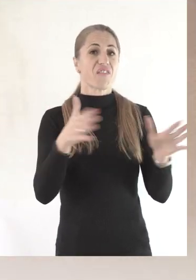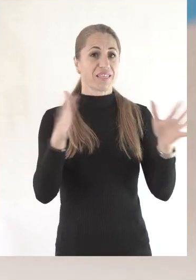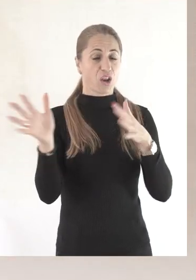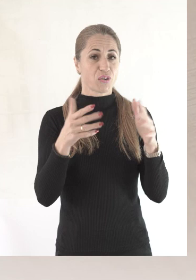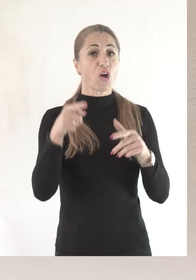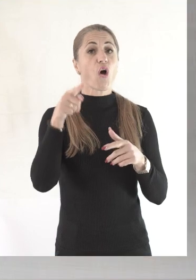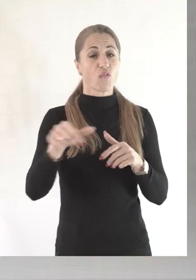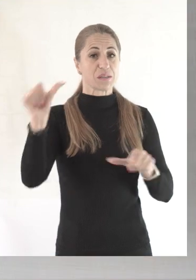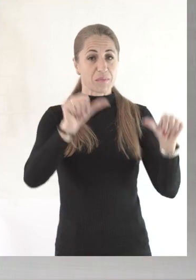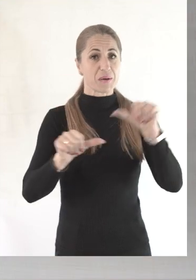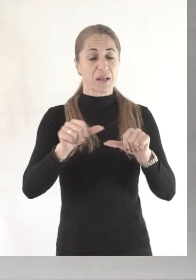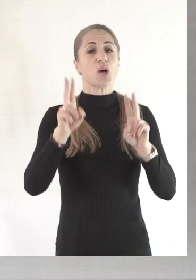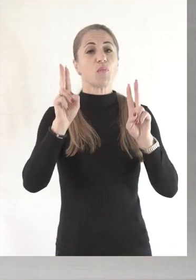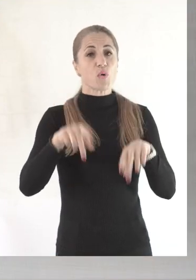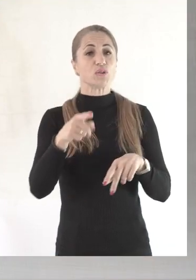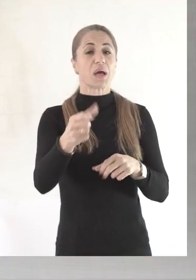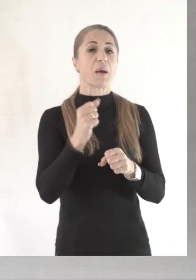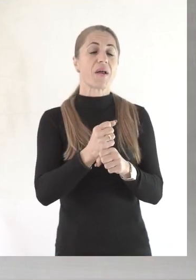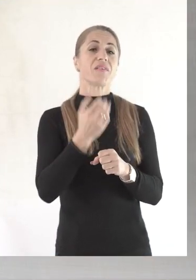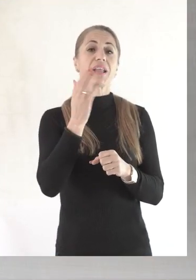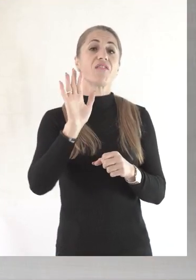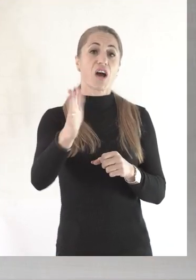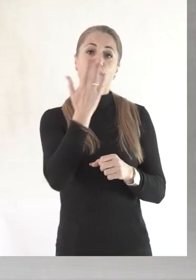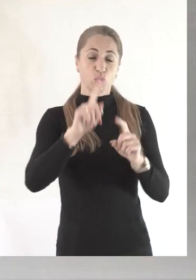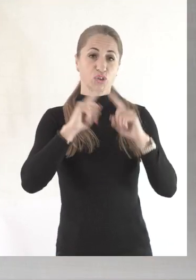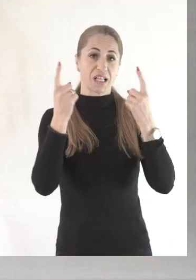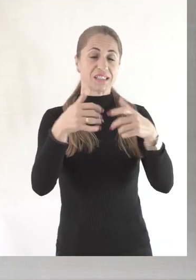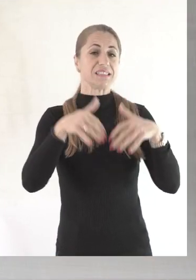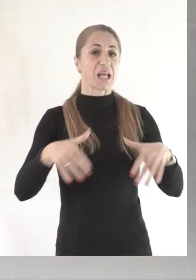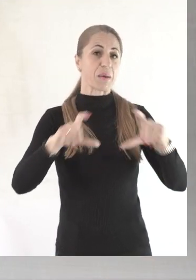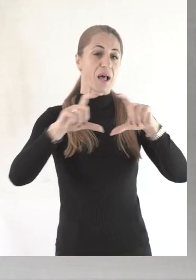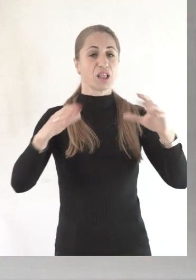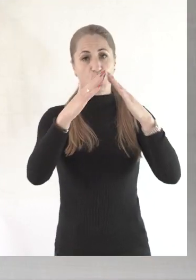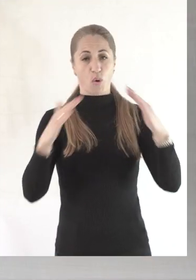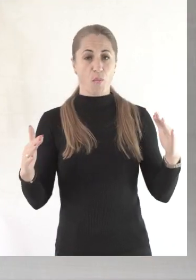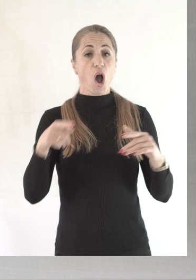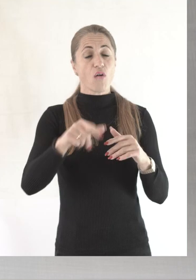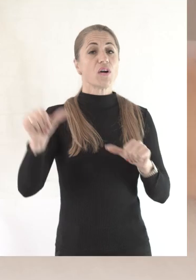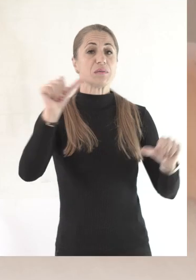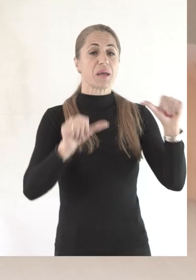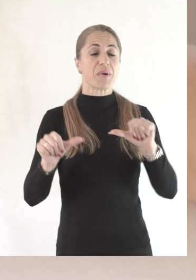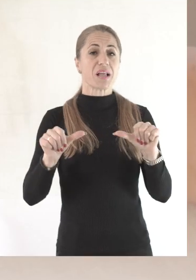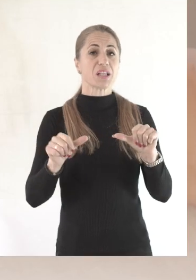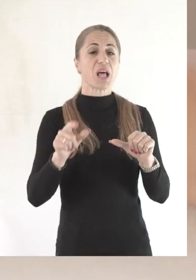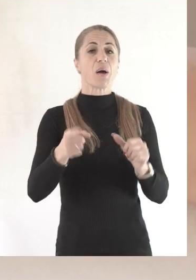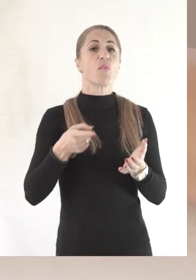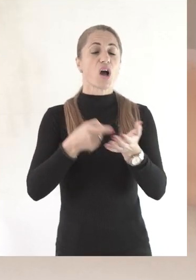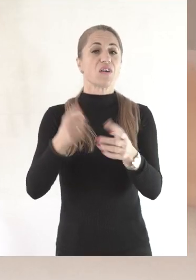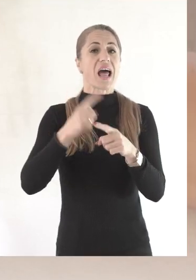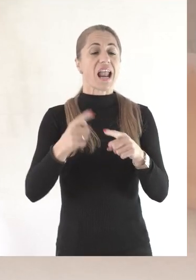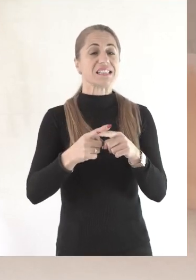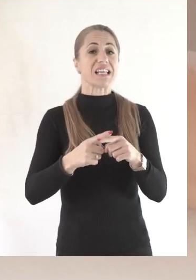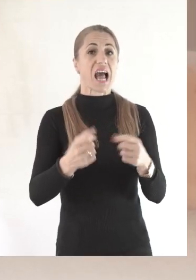ветерот. Овој експеримент можете да го направите во вашите училници за анимални дома. Овој експеримент опишува